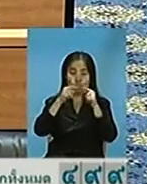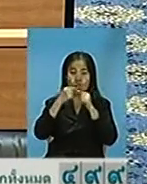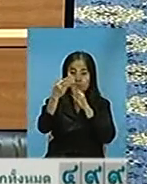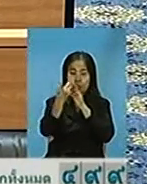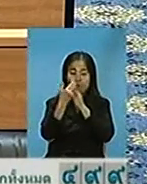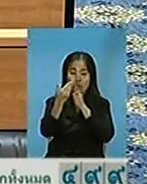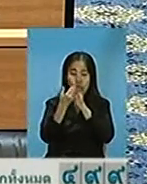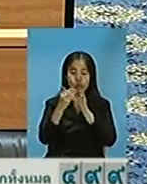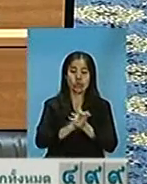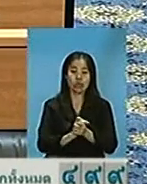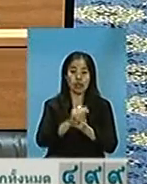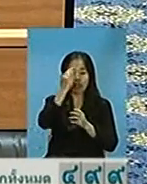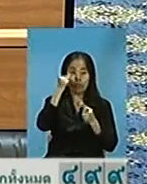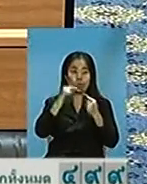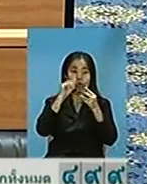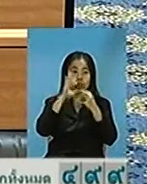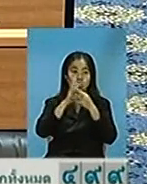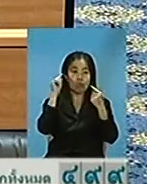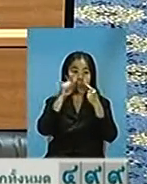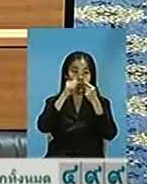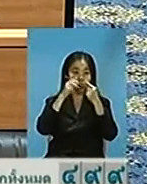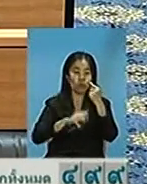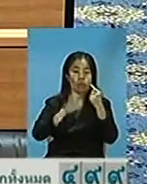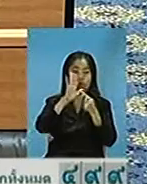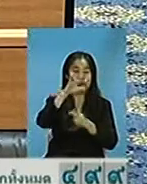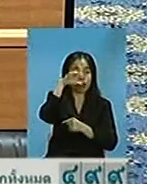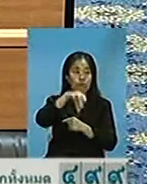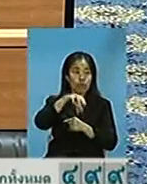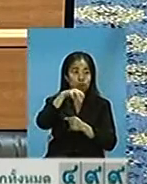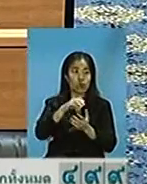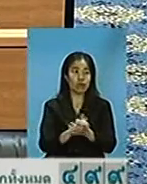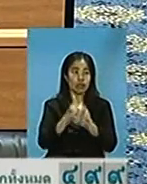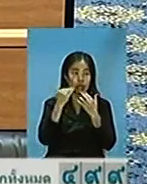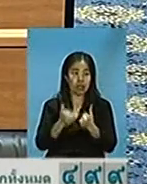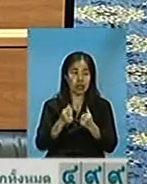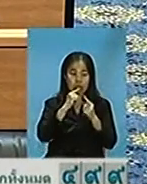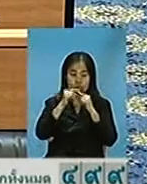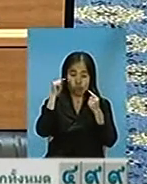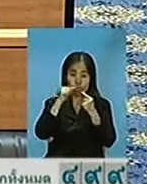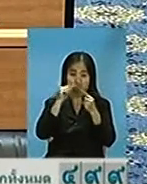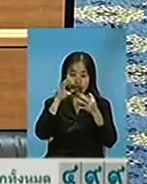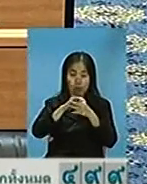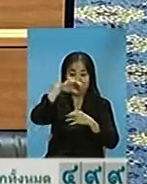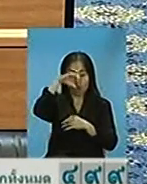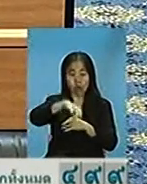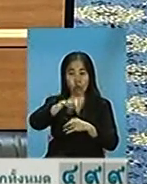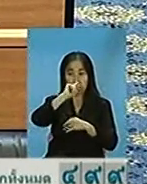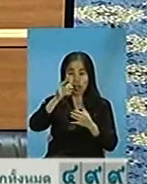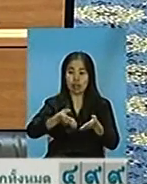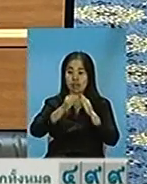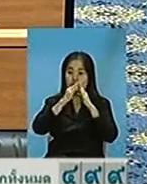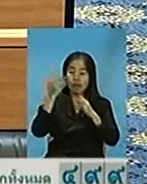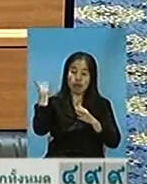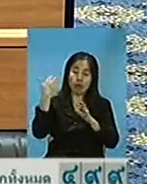ามกันได้ไหมเราพูดเรื่องวัตถุประสงค์ขององค์กรวันนี้ในเราที่เราพูดกันเนี่ยเราพูดถึงองค์กรที่จะแต่งตั้งก่อนจะจัดตั้ง